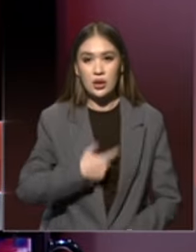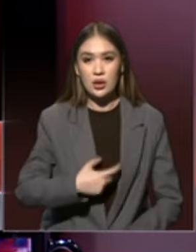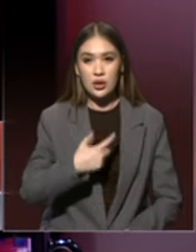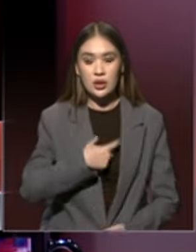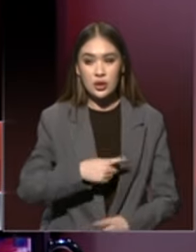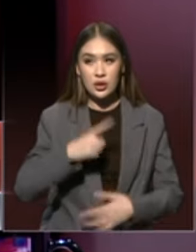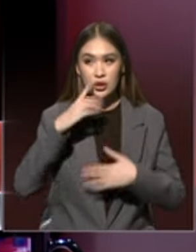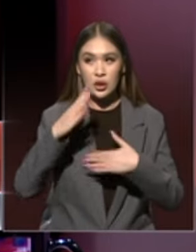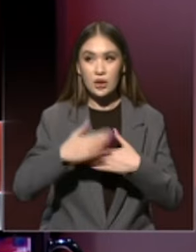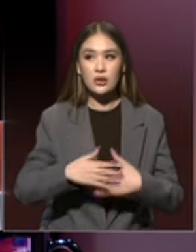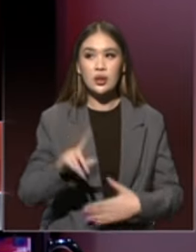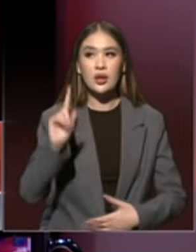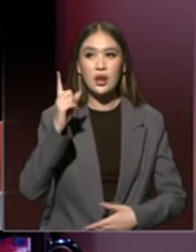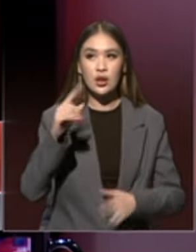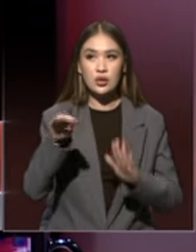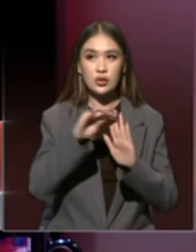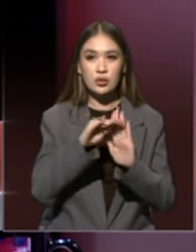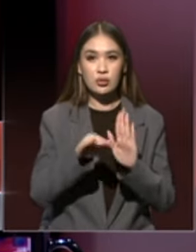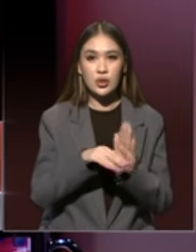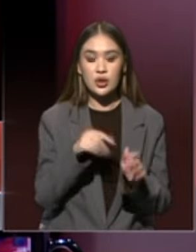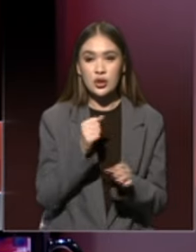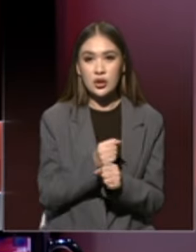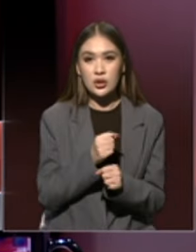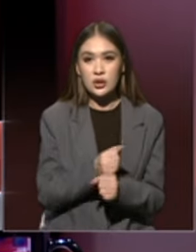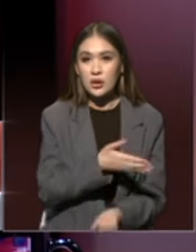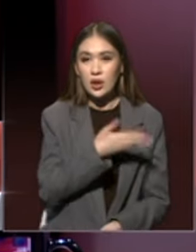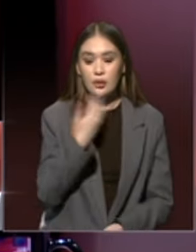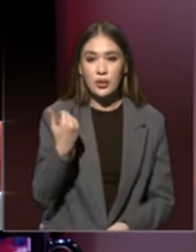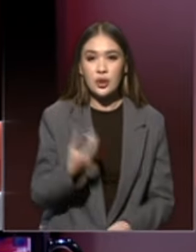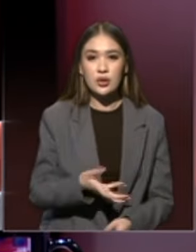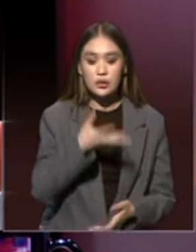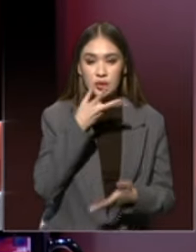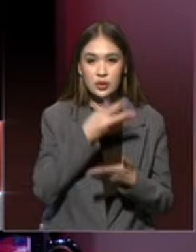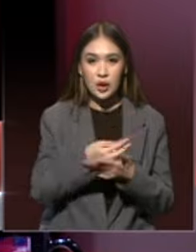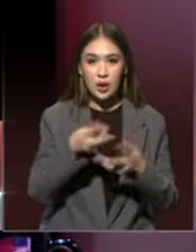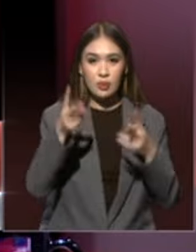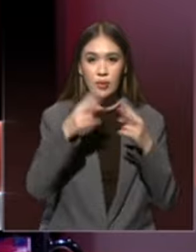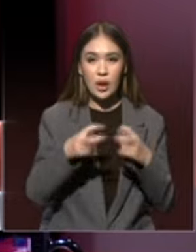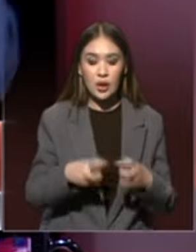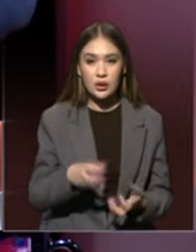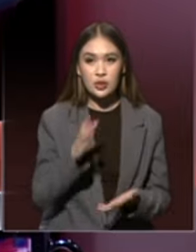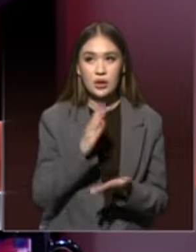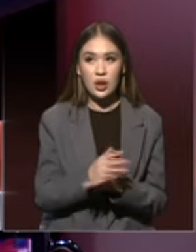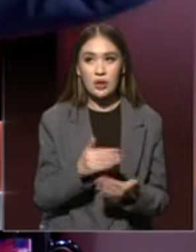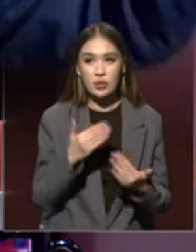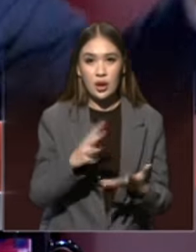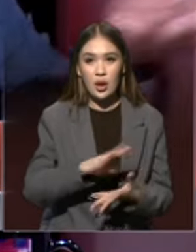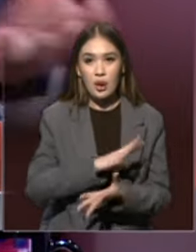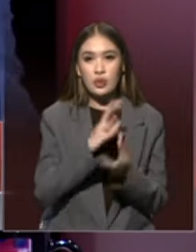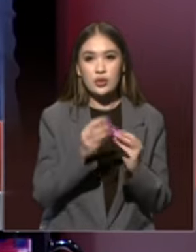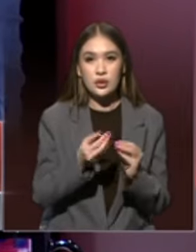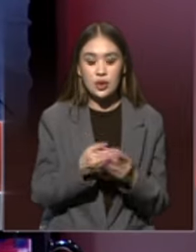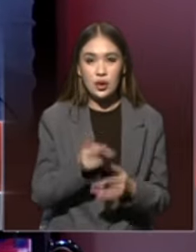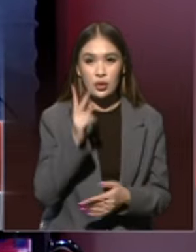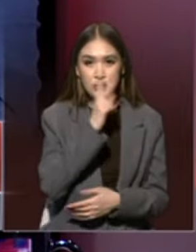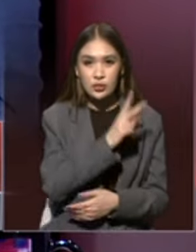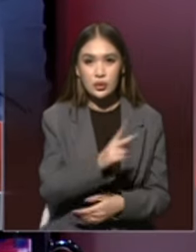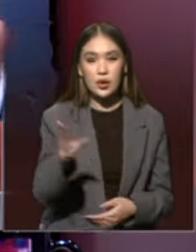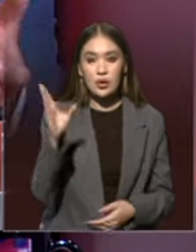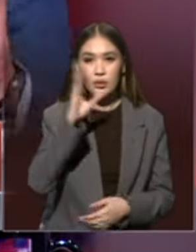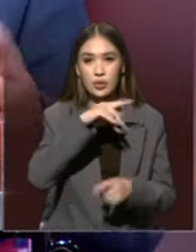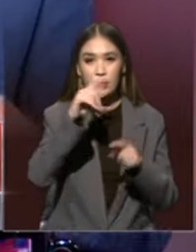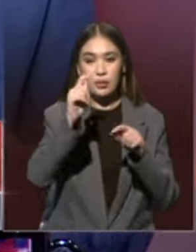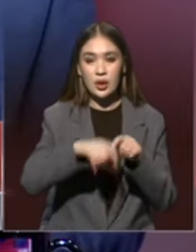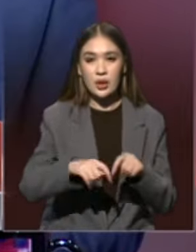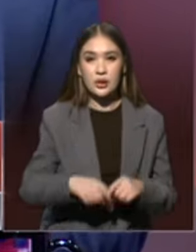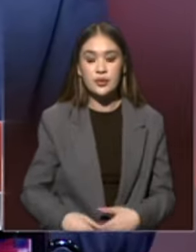Неге осындай нені жобаны жасамайды? Сен айтасың, жаңа өз салаңнан бақылап отырмыз дейсің. Сен енді вообще жалпы көз қараспен ғана бақылайсың.